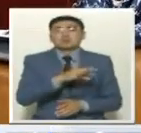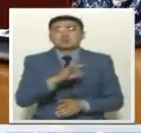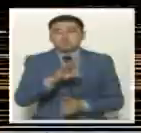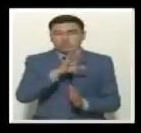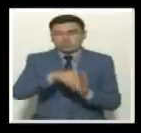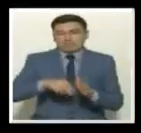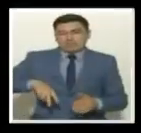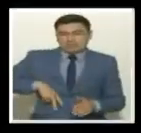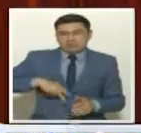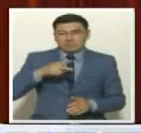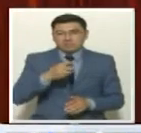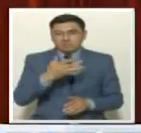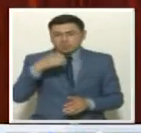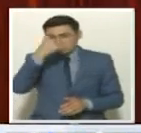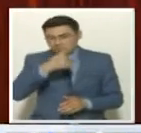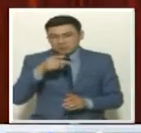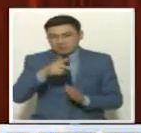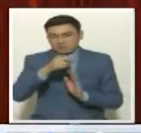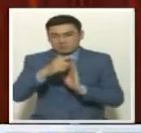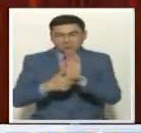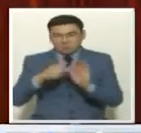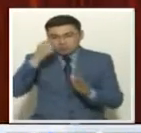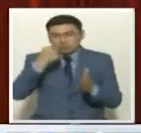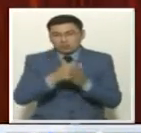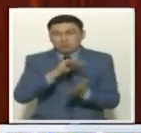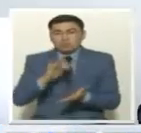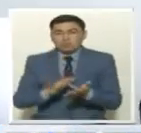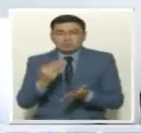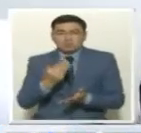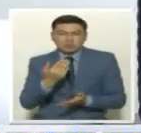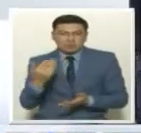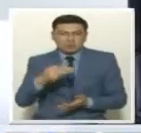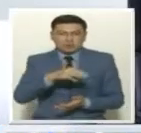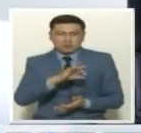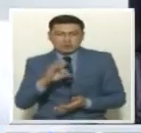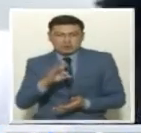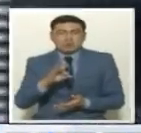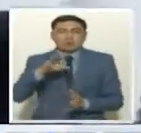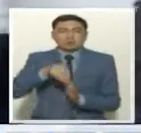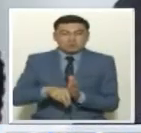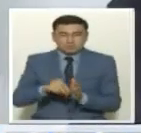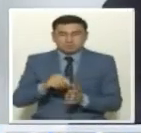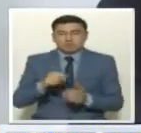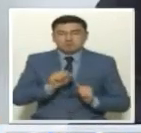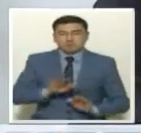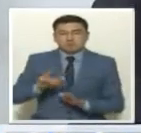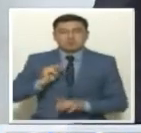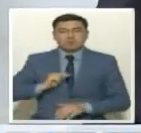директоры, 2015 жылдан 17 жылға дейін Ақтау Азимут жауапкершілік шектеулі серіктестігінің директорының орынбасары болып бастаған.